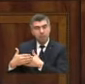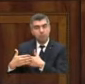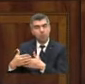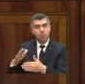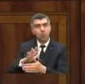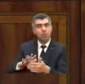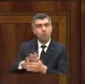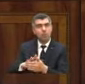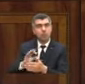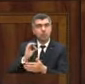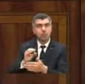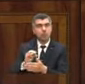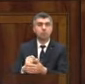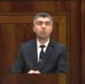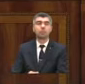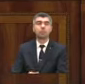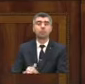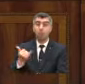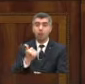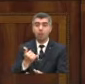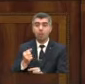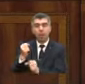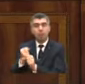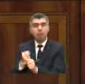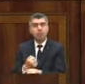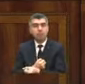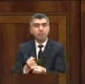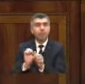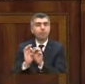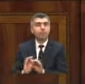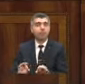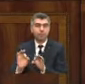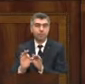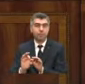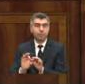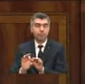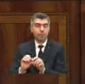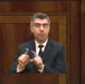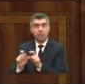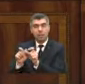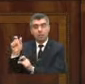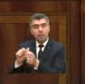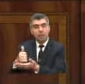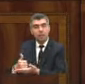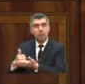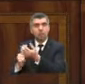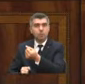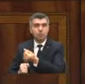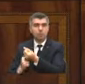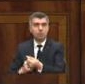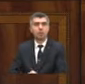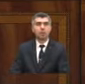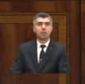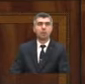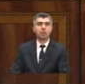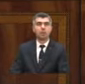أنه باش نوفرها لهم. اللي خصنا نوفره ونخلقوا فرص الشغل السيد رئيس الحكومة، خصنا ندعموا القدرة الشرائية للمواطنين. بالنسبة لهذا الإدماج